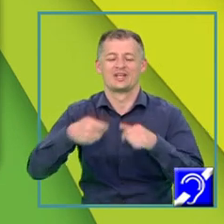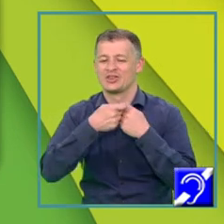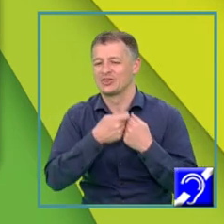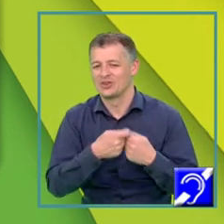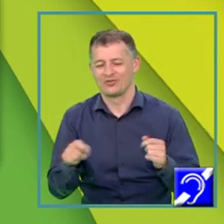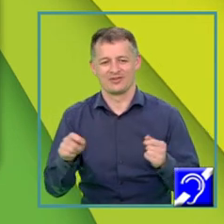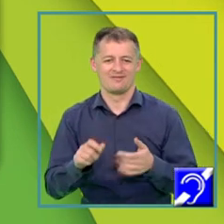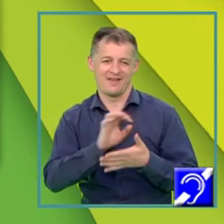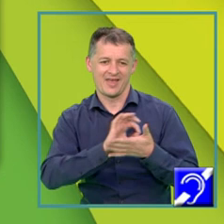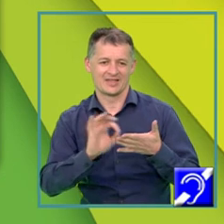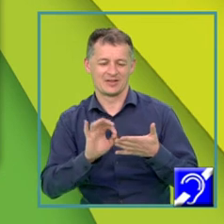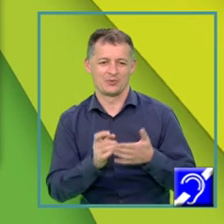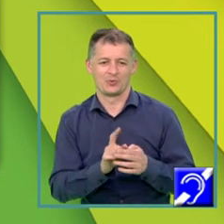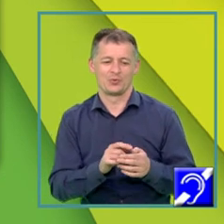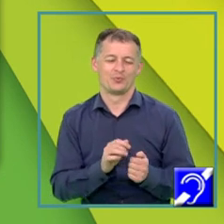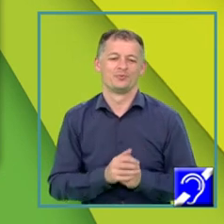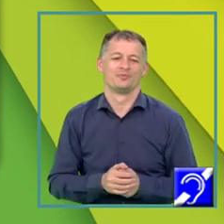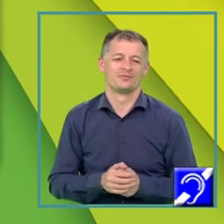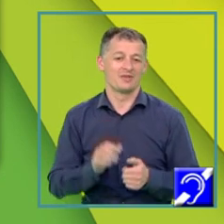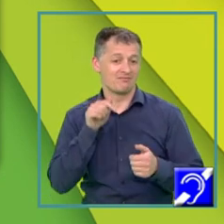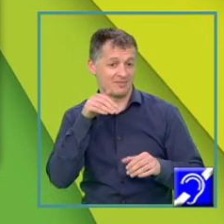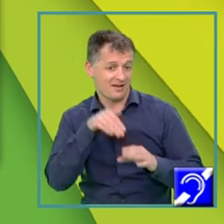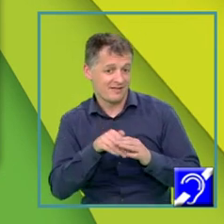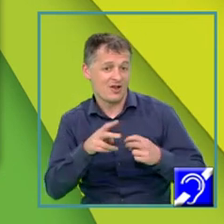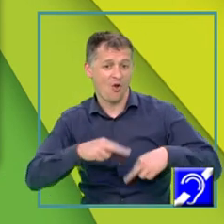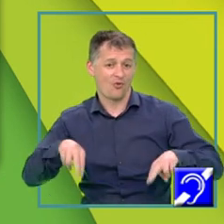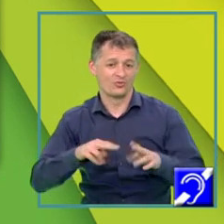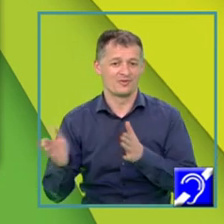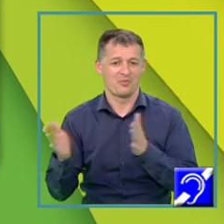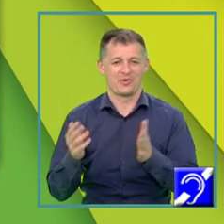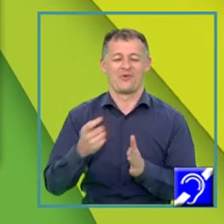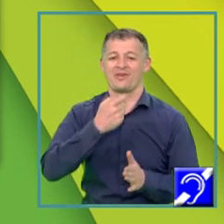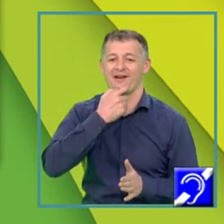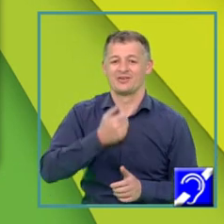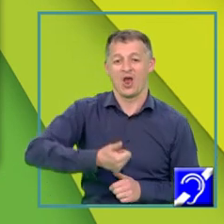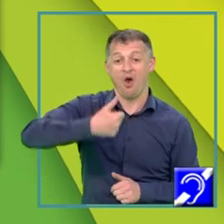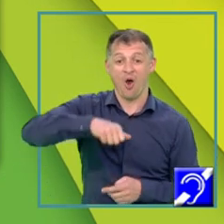nu doar al punctului de vedere. În concluzie, în perioada anilor